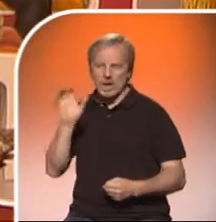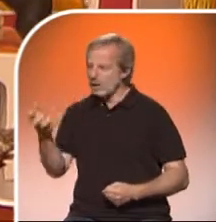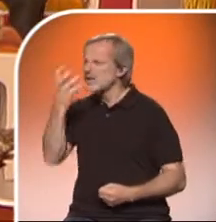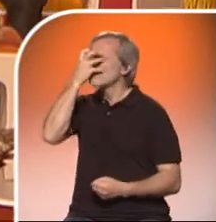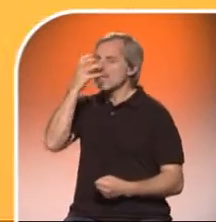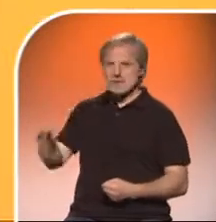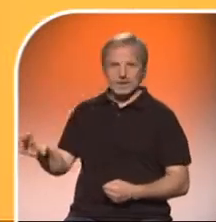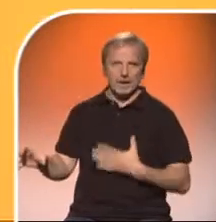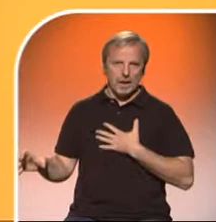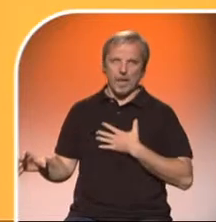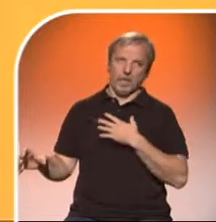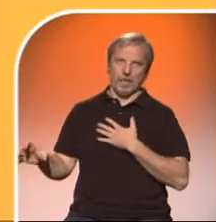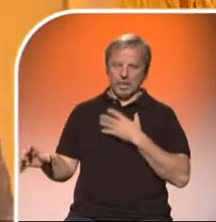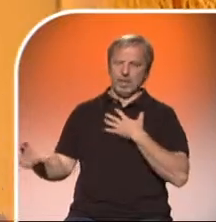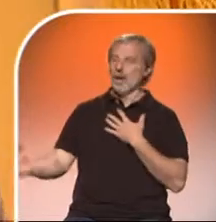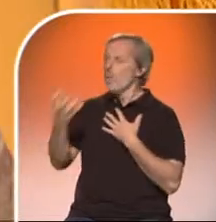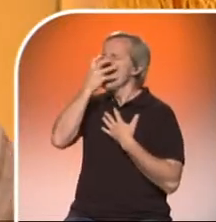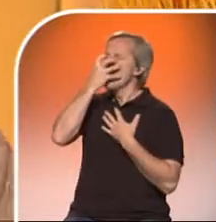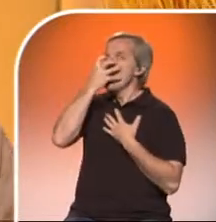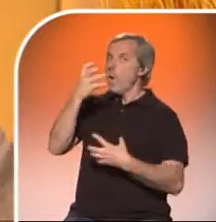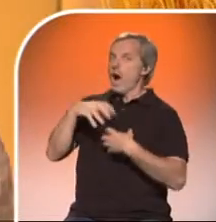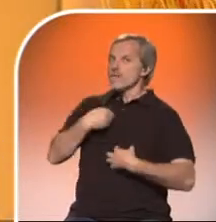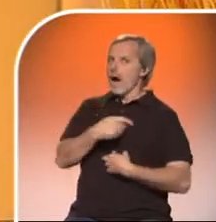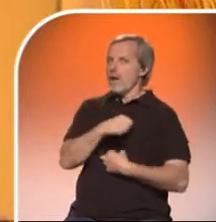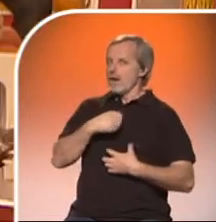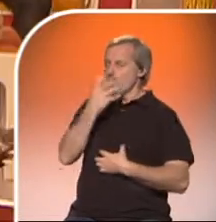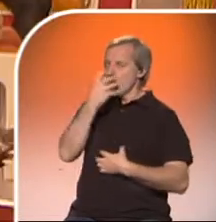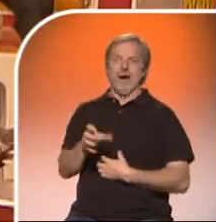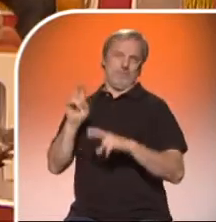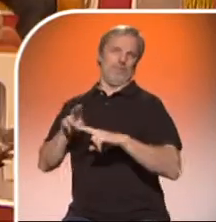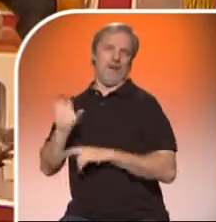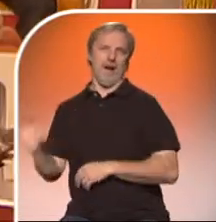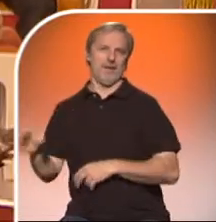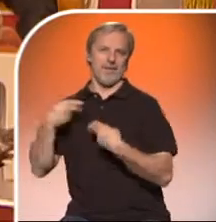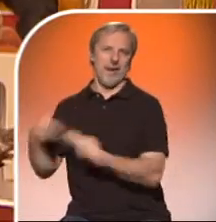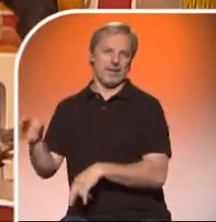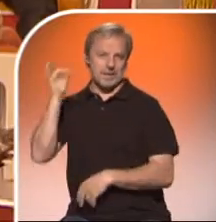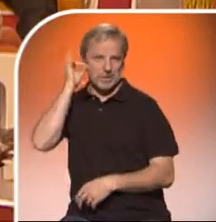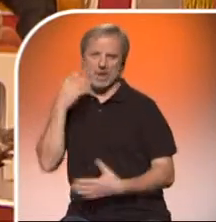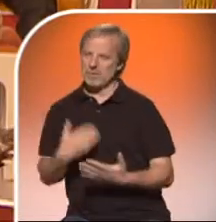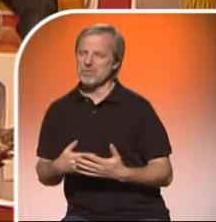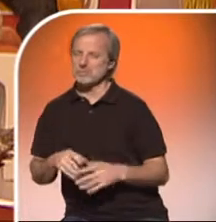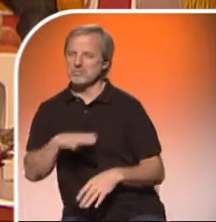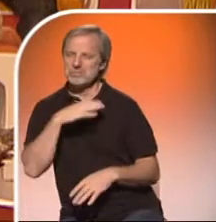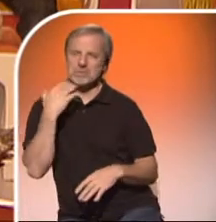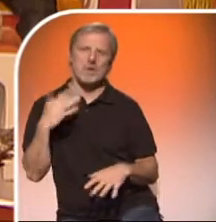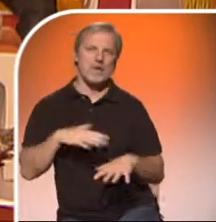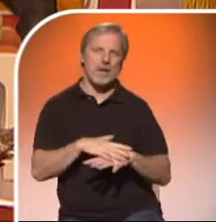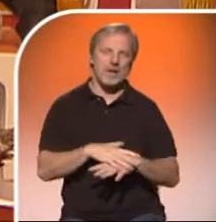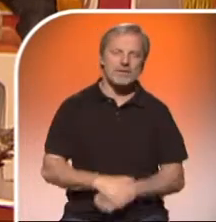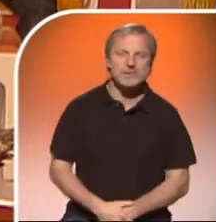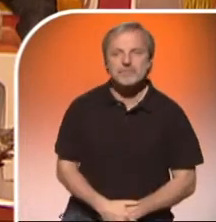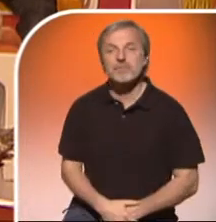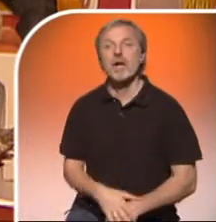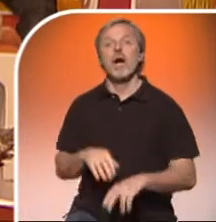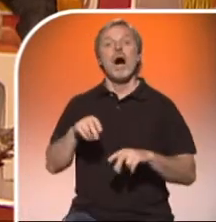fakt úplně hotový, jako. Nepřeháním prostě, ne, že bych tam jako sebou sek, ale byl jsem hodně na měko, hodně. Takže teď bude třetí porod,